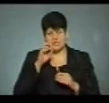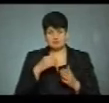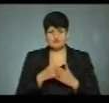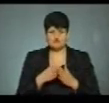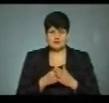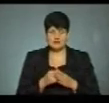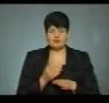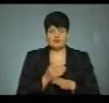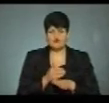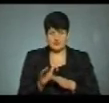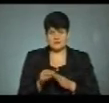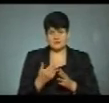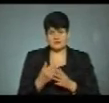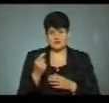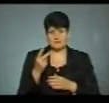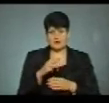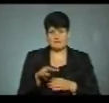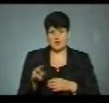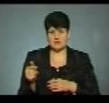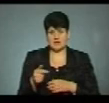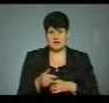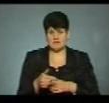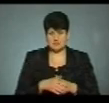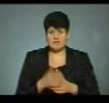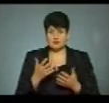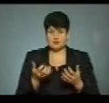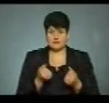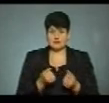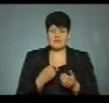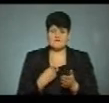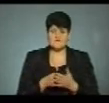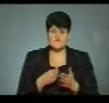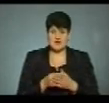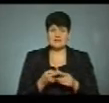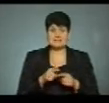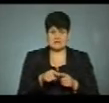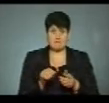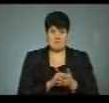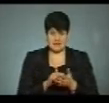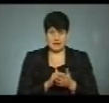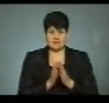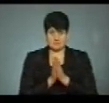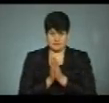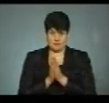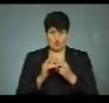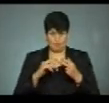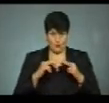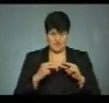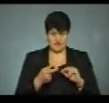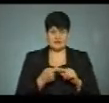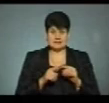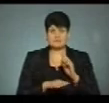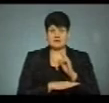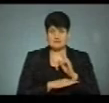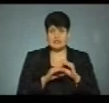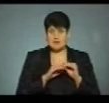міста виділили майже 1,5 мільйона гривень. Якщо брати вартість цих матеріалів, які ми просимо його замінити, тобто це дерев'яні